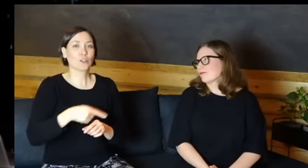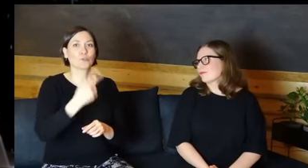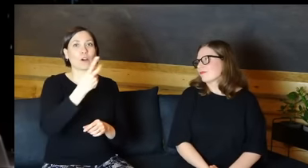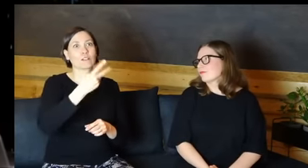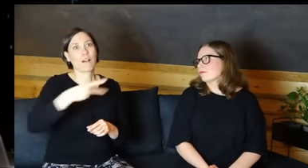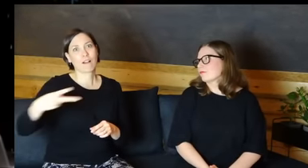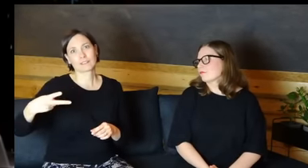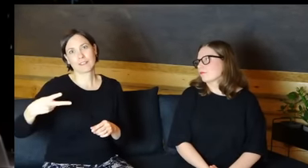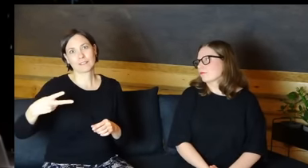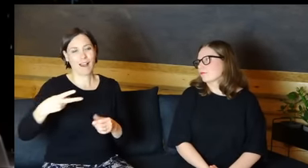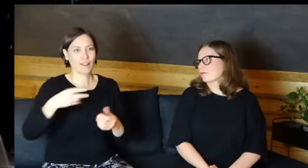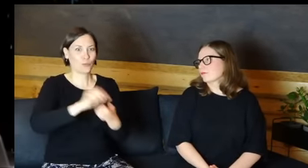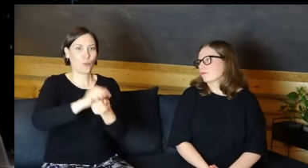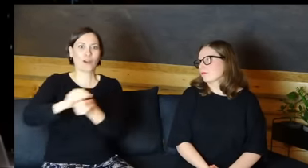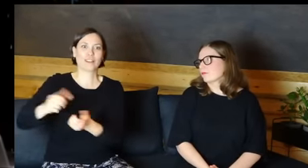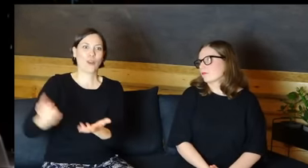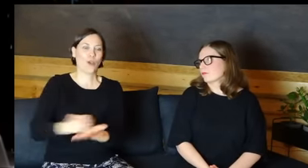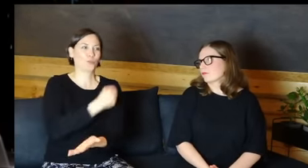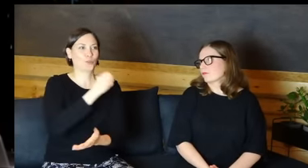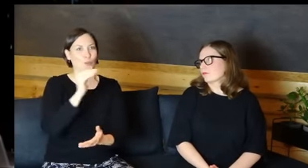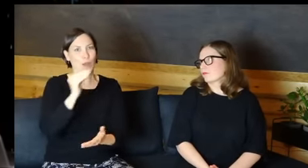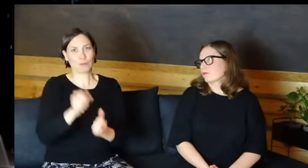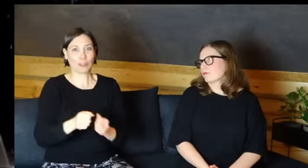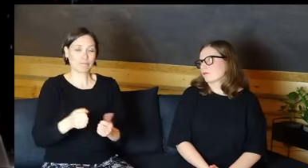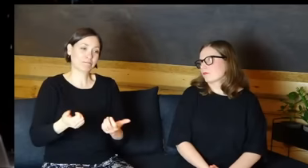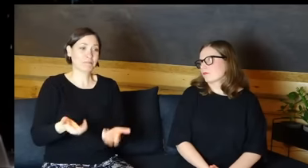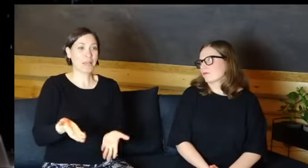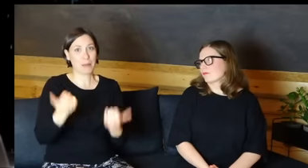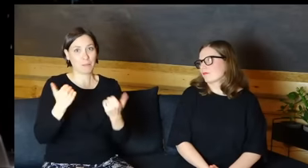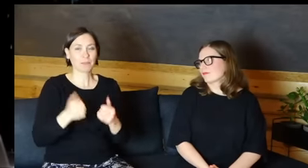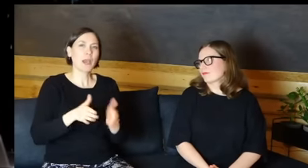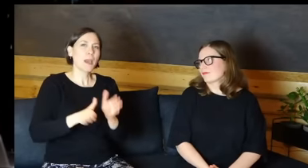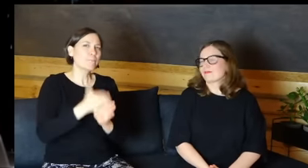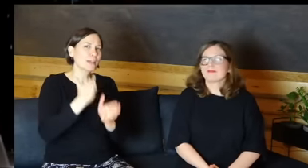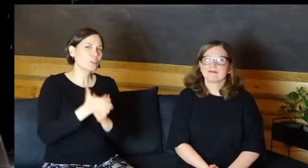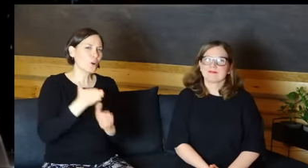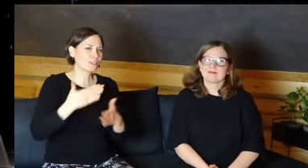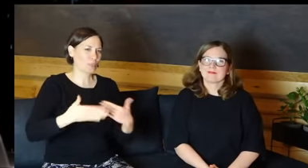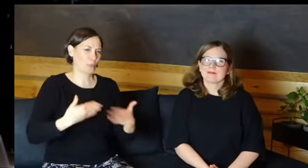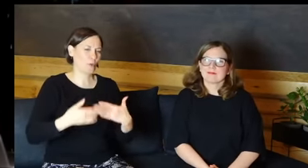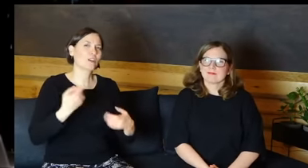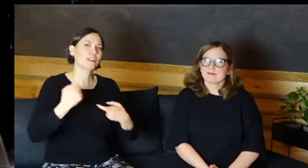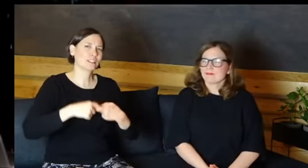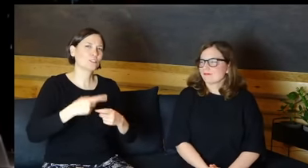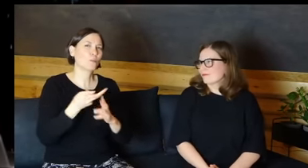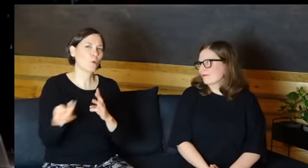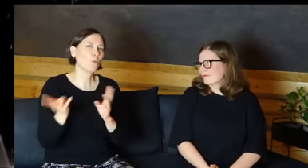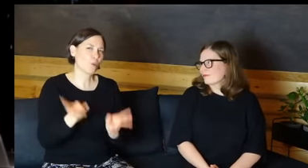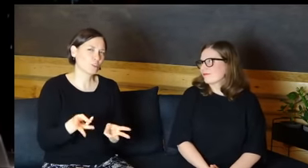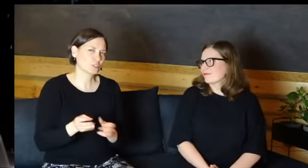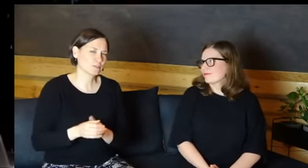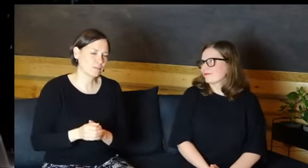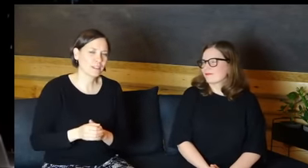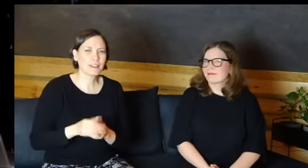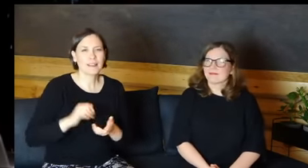repertuaarista. Tähän perustus- ja betonitouhuun tähän liittyy paljon muutakin. Tämä on vähän niin kuin